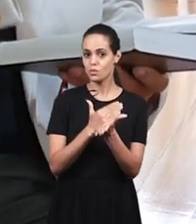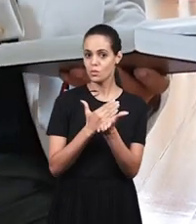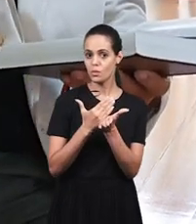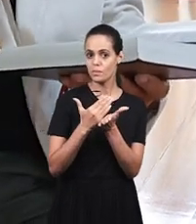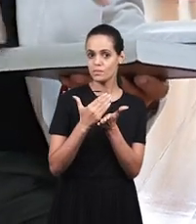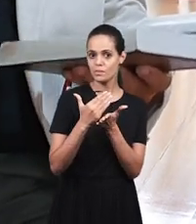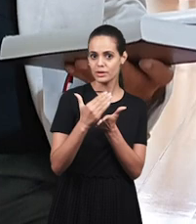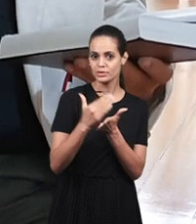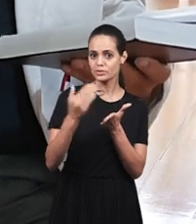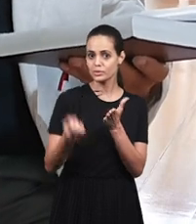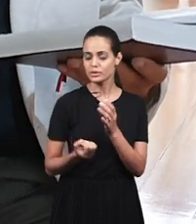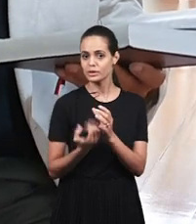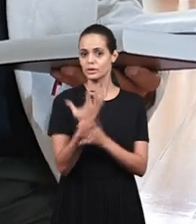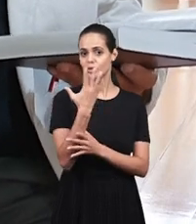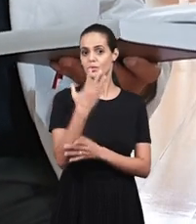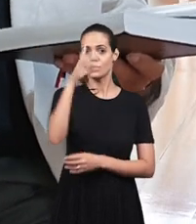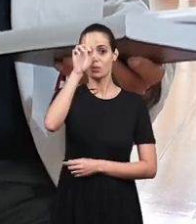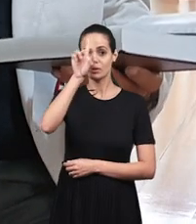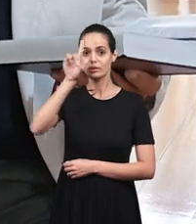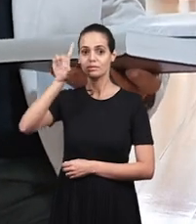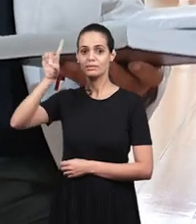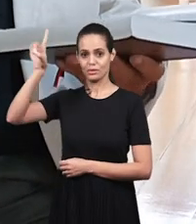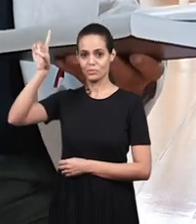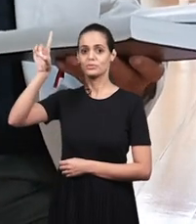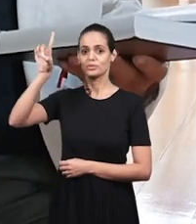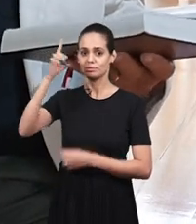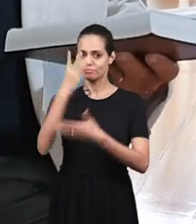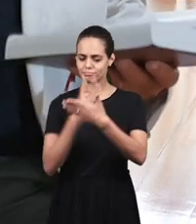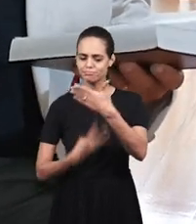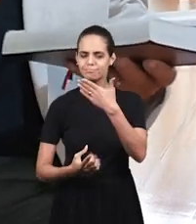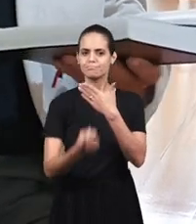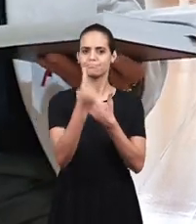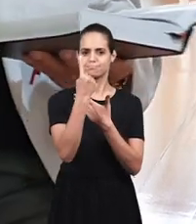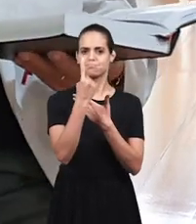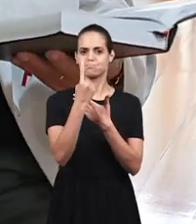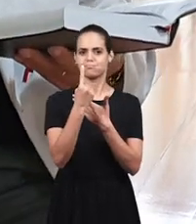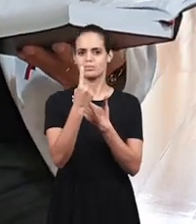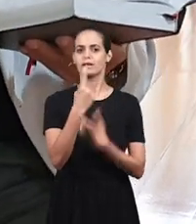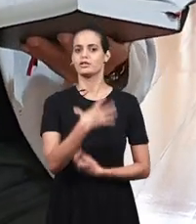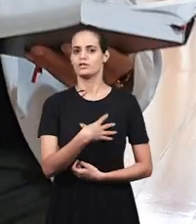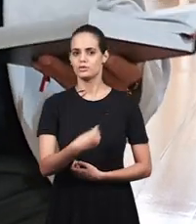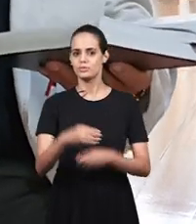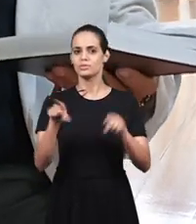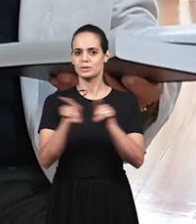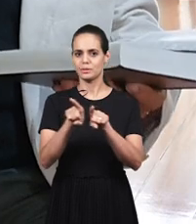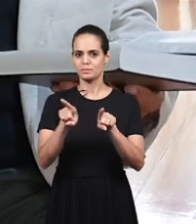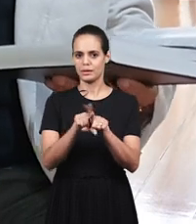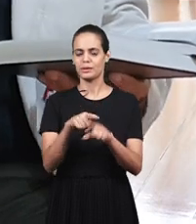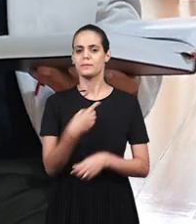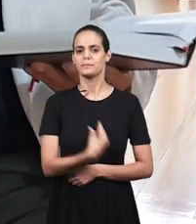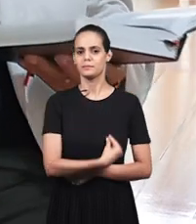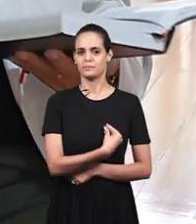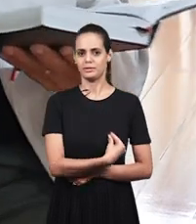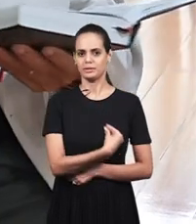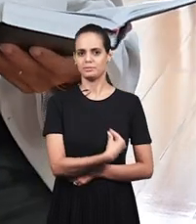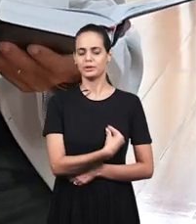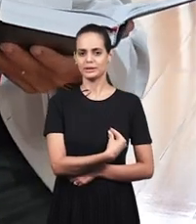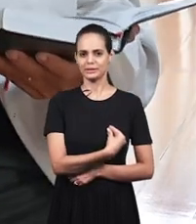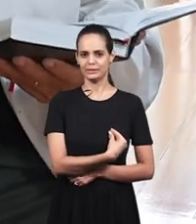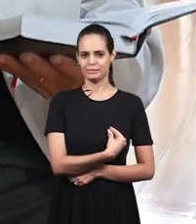вначале сотворили боги. Нет, там глагол в единственном числе, а слово Бог во множественном числе, потому что